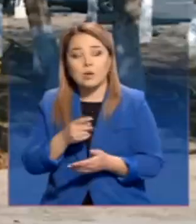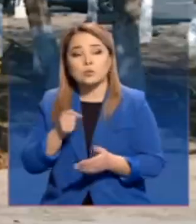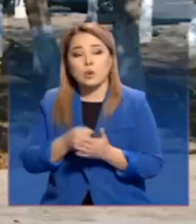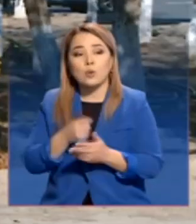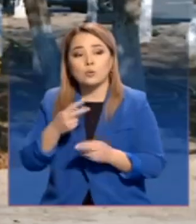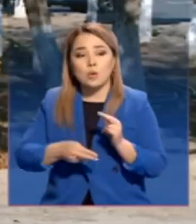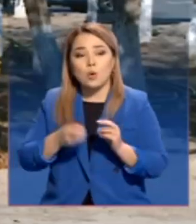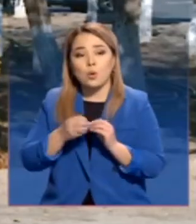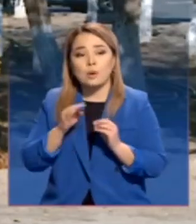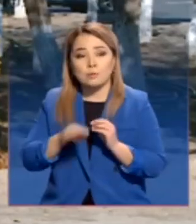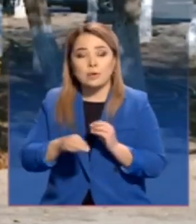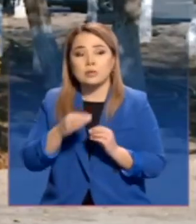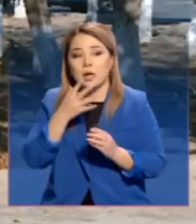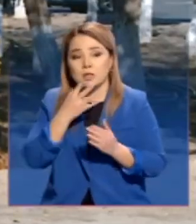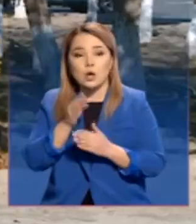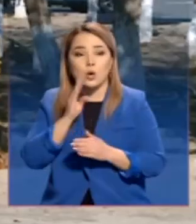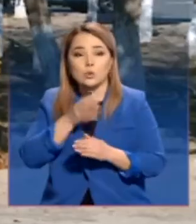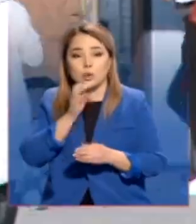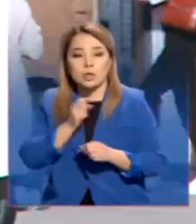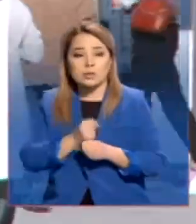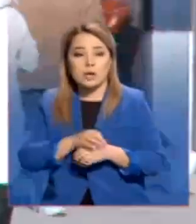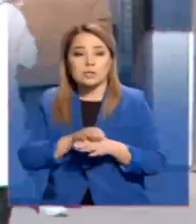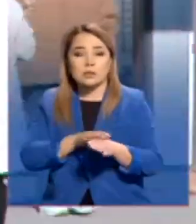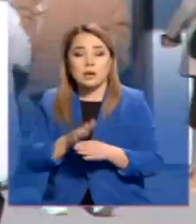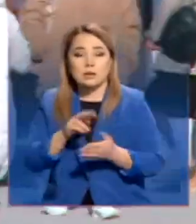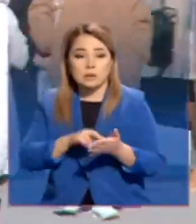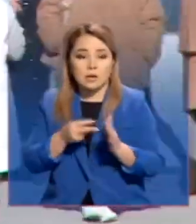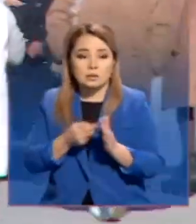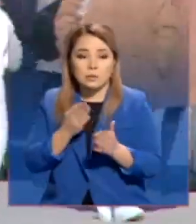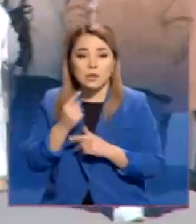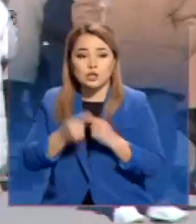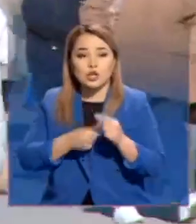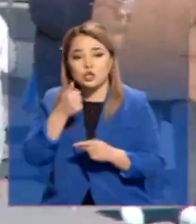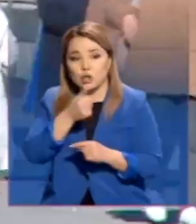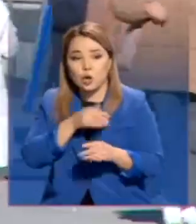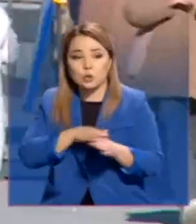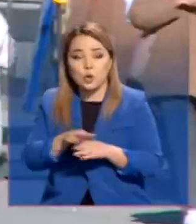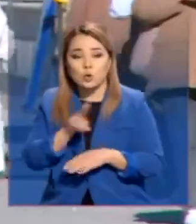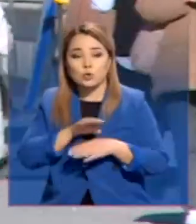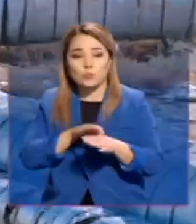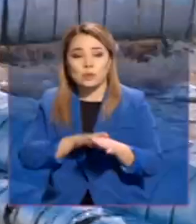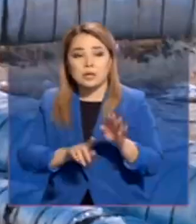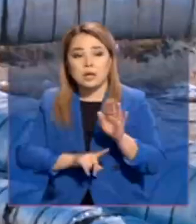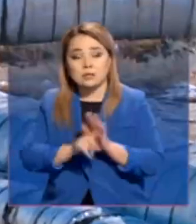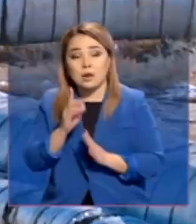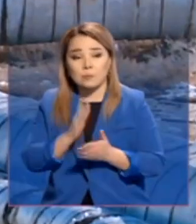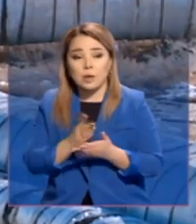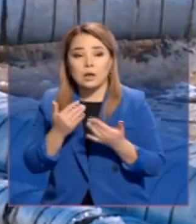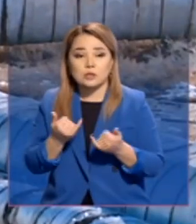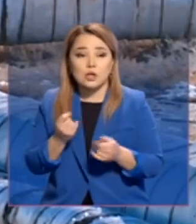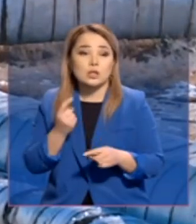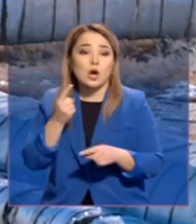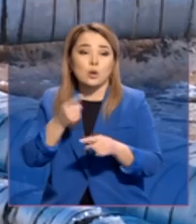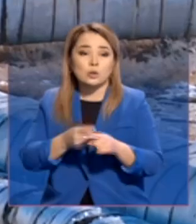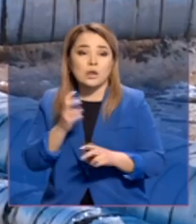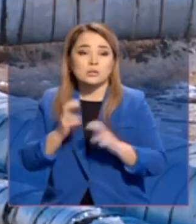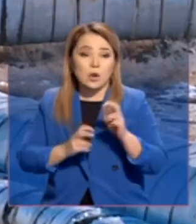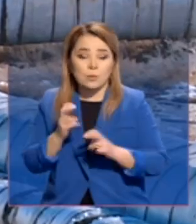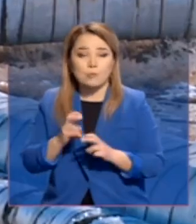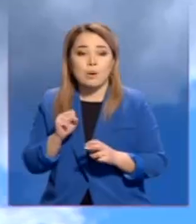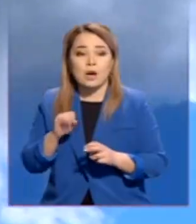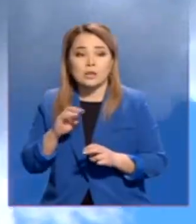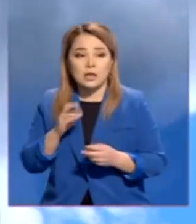дейін 10 мың текше метр су тұшыту көзделген. Ал келесі жылы толықтай жұмысқа кірісуі тиіс. Бұған қоса тағы бір зауыт